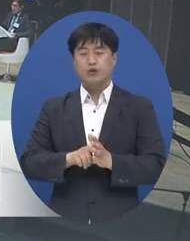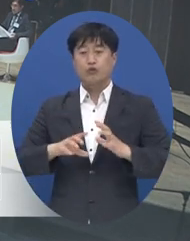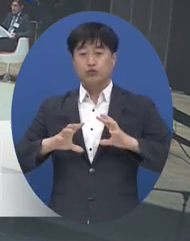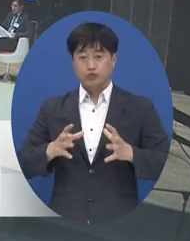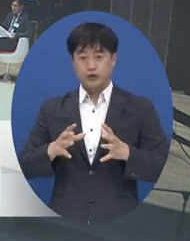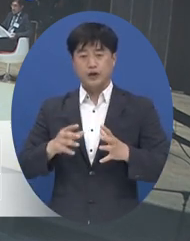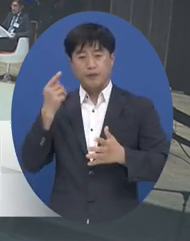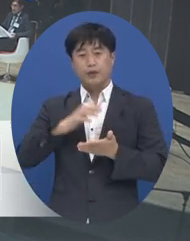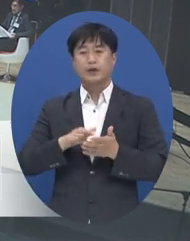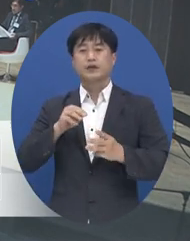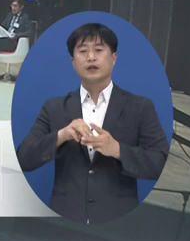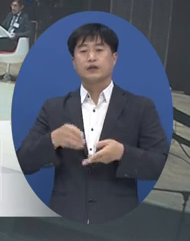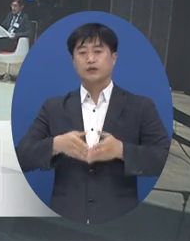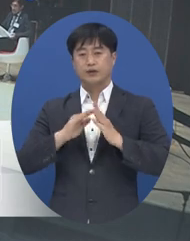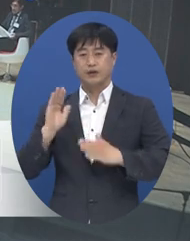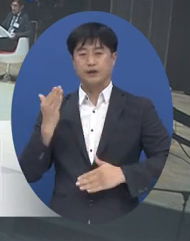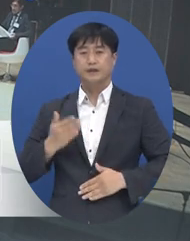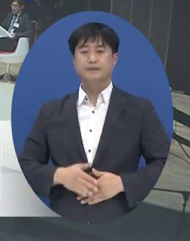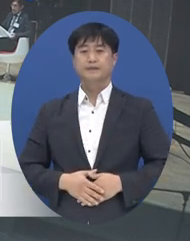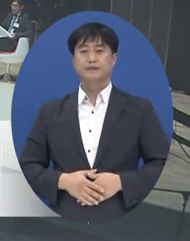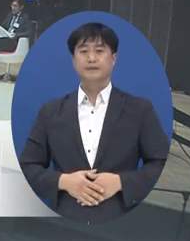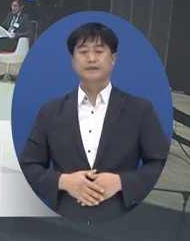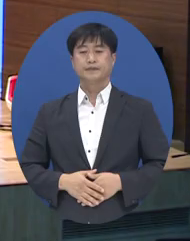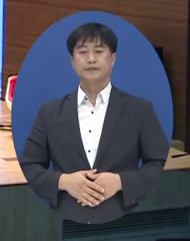경기국제평화센터를 세웁니다. 김태희 기자의 보도입니다.